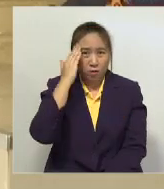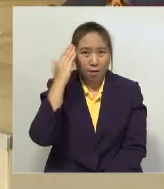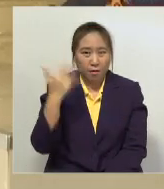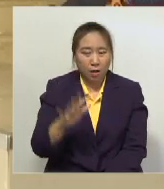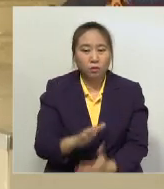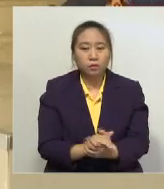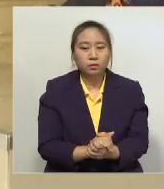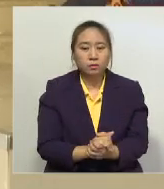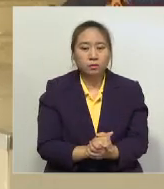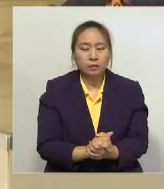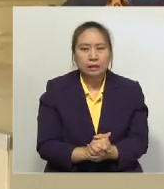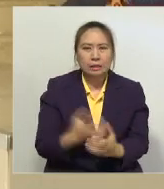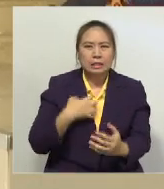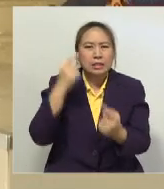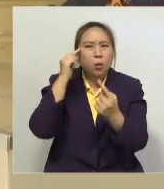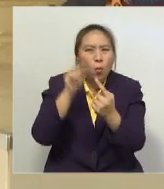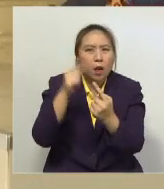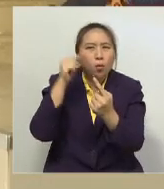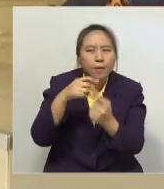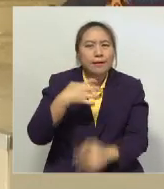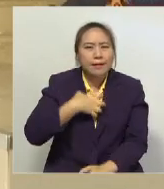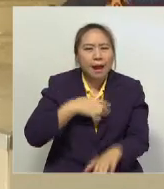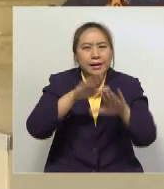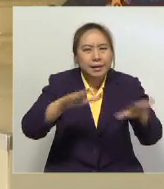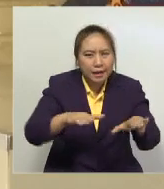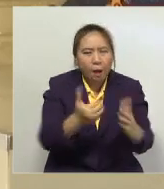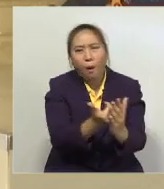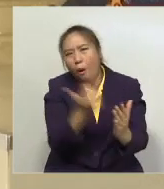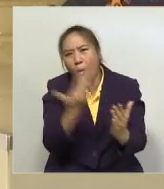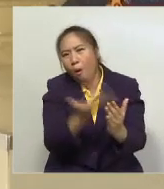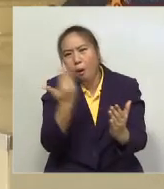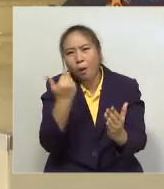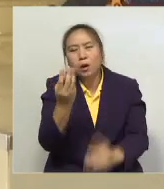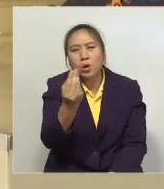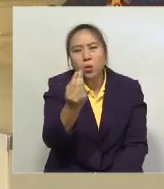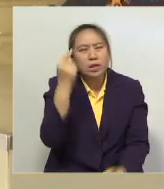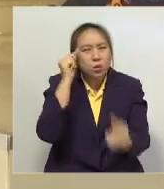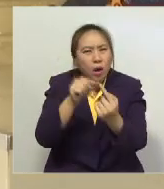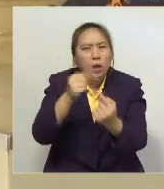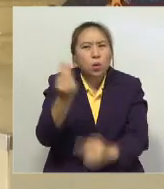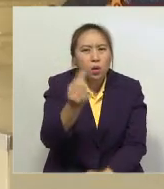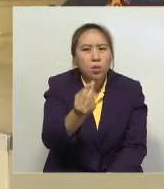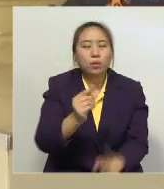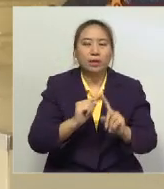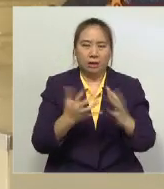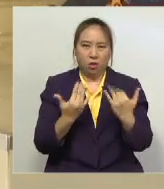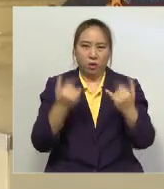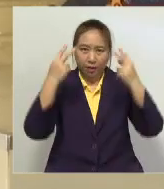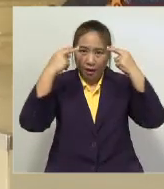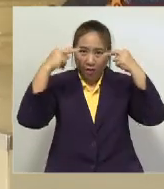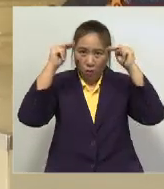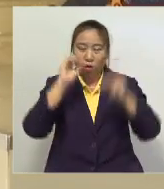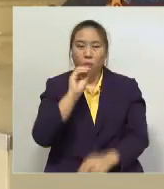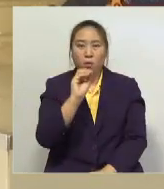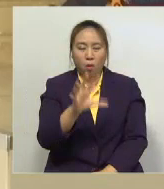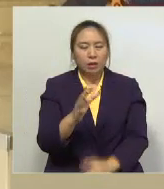ก็คาดหวังว่าจะให้น้องๆออกมาจากถ้ำได้เร็ววันแต่ทั้งนี้และทั้งนั้นเนี่ยท่านนายกได้ย้ำอยู่เสมอนะคะ